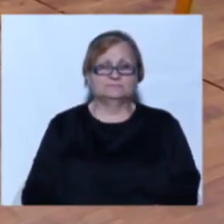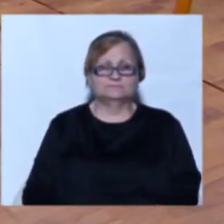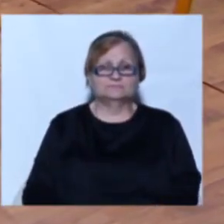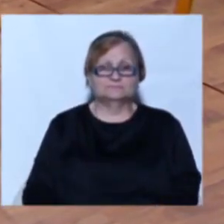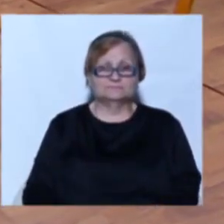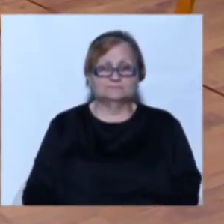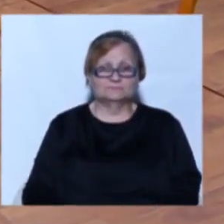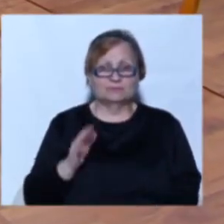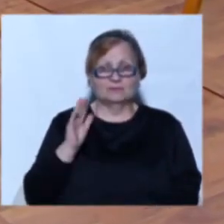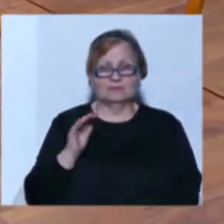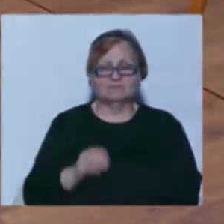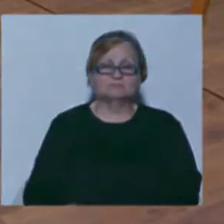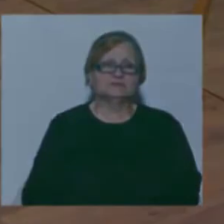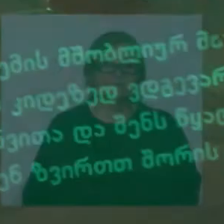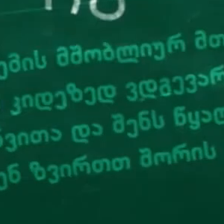Nahvaldis.